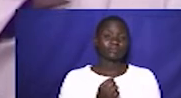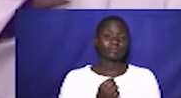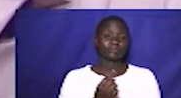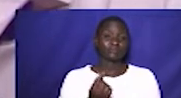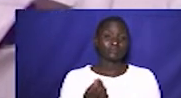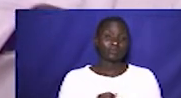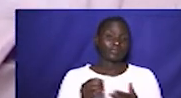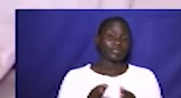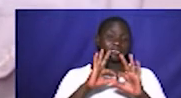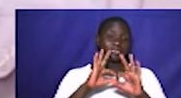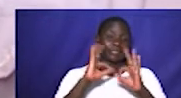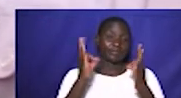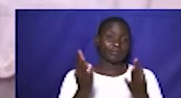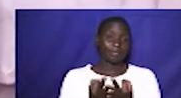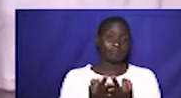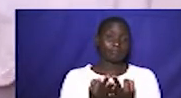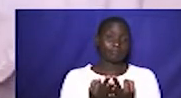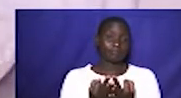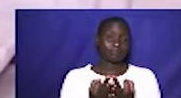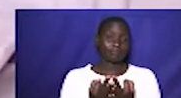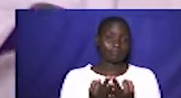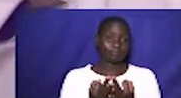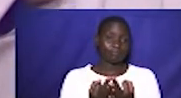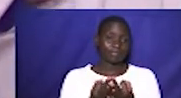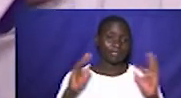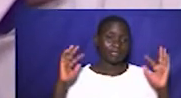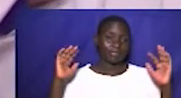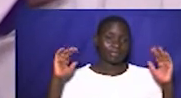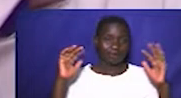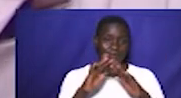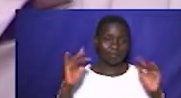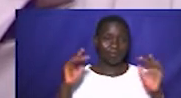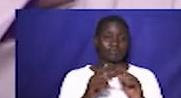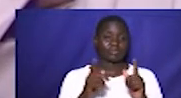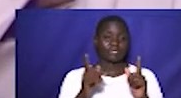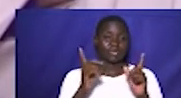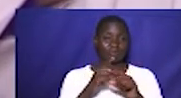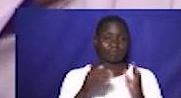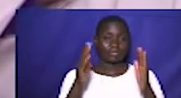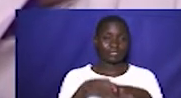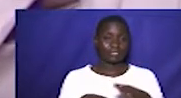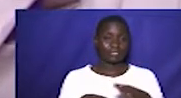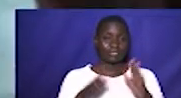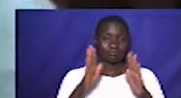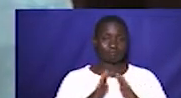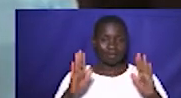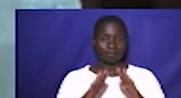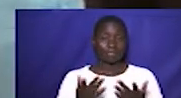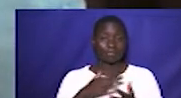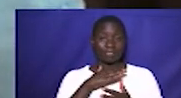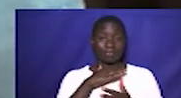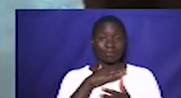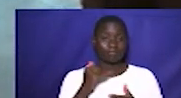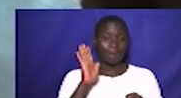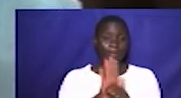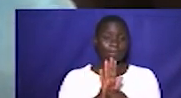family gose kombari so nisiye kukorua asaba asichinka neti nyumba nere kogera ben nyenta amangana amanga